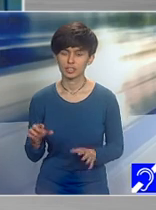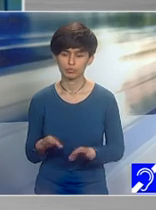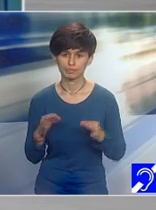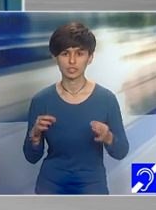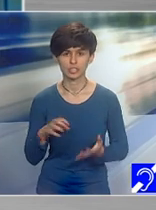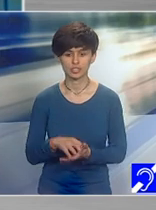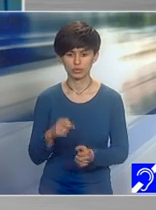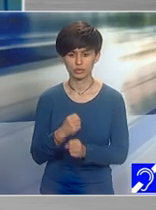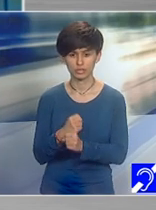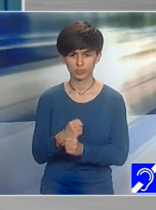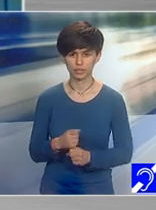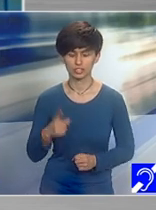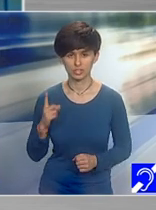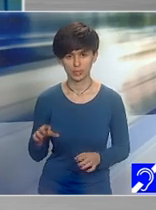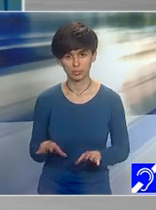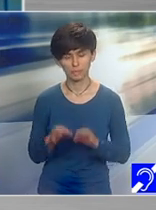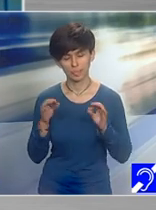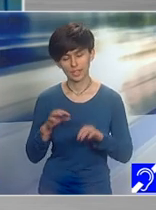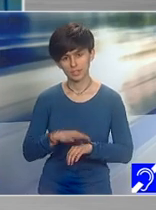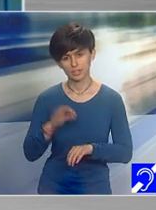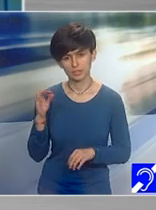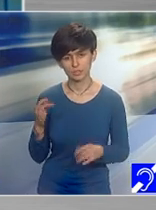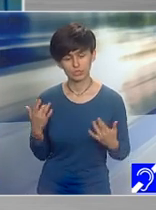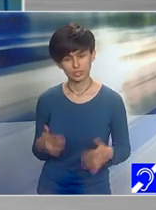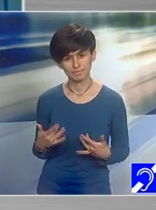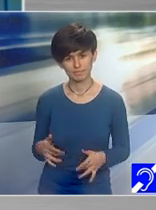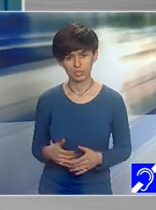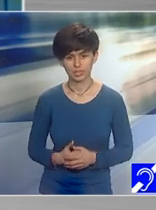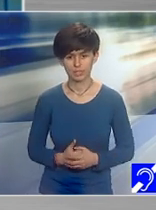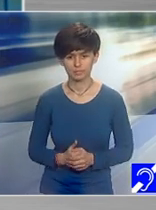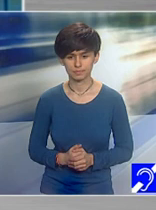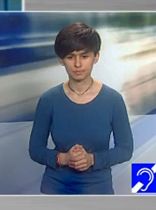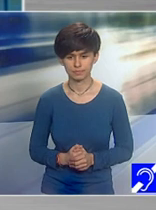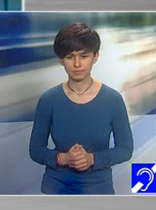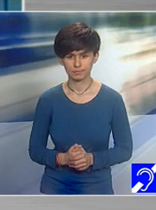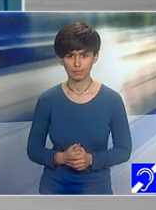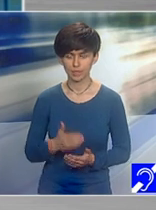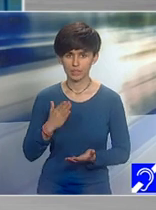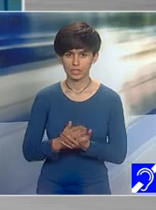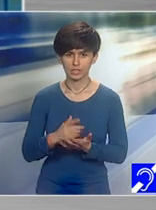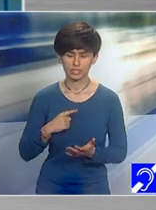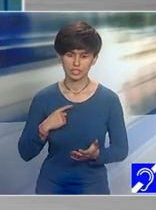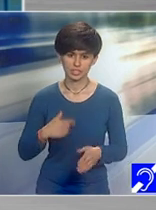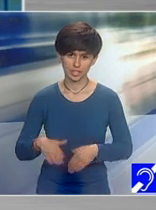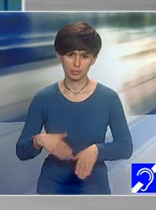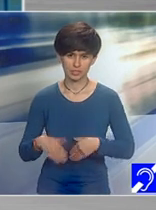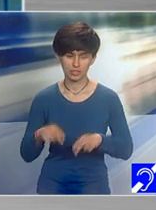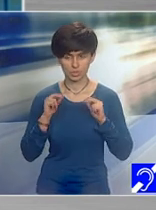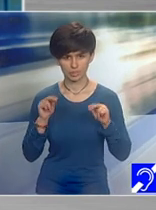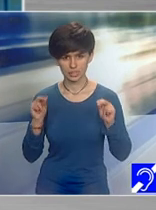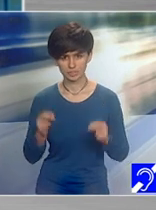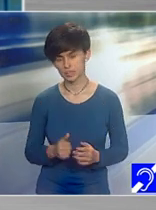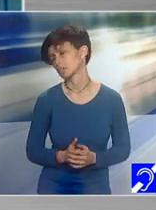trebuie găsit o soluție cât mai rapidă și asta, nu, cred că și prima s-ar putea implica, dar decizia este la Ministerul Învățământului. Primăria